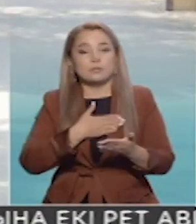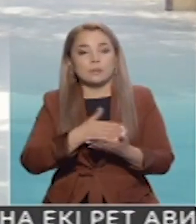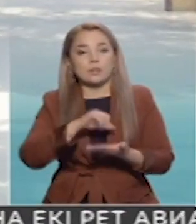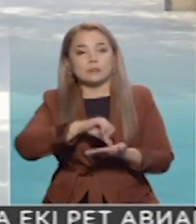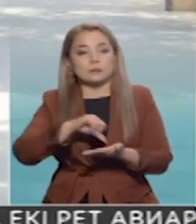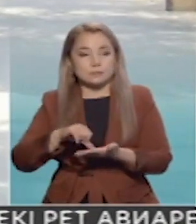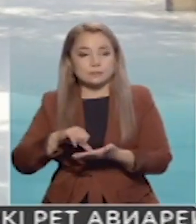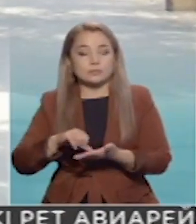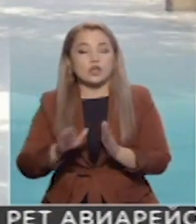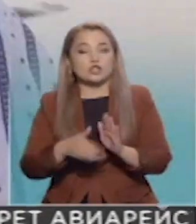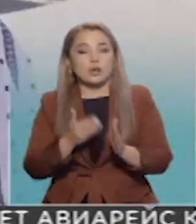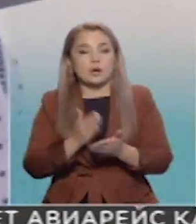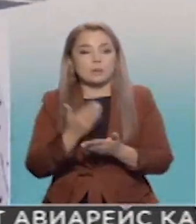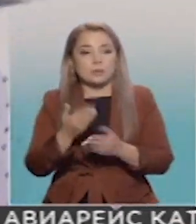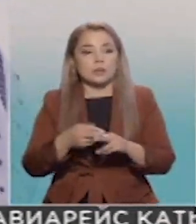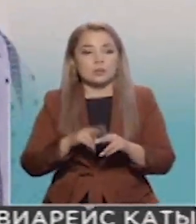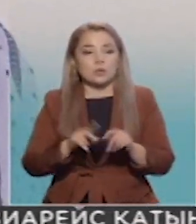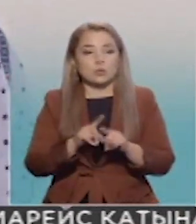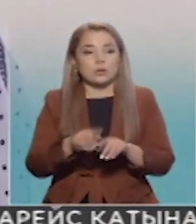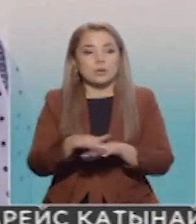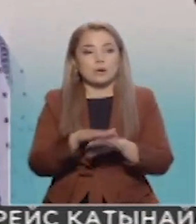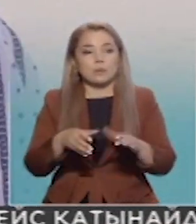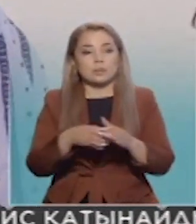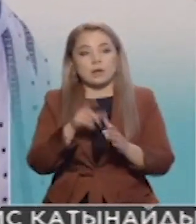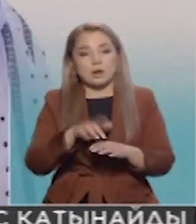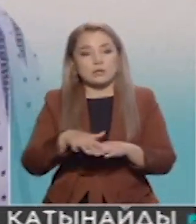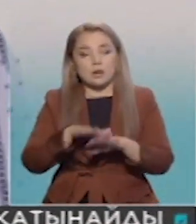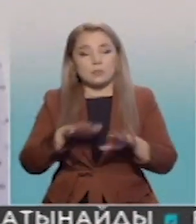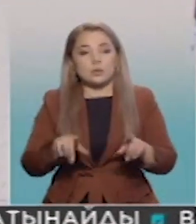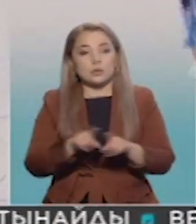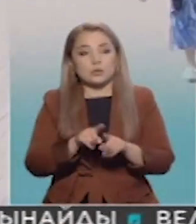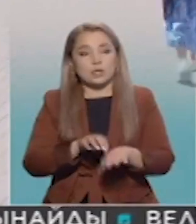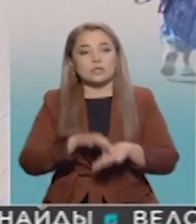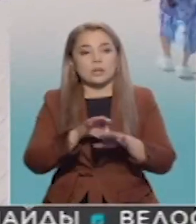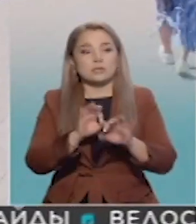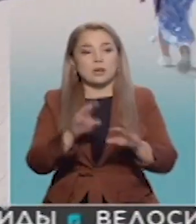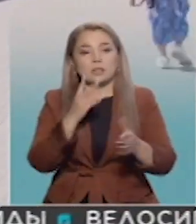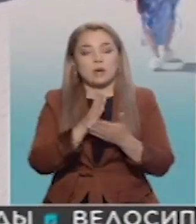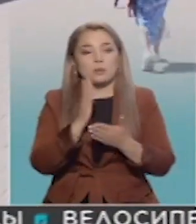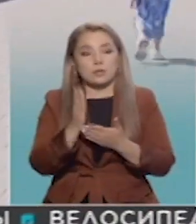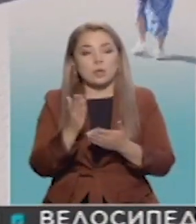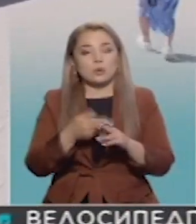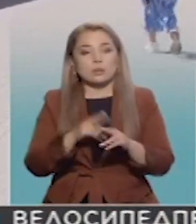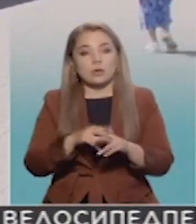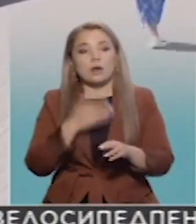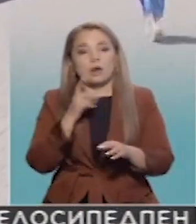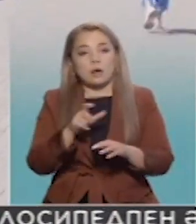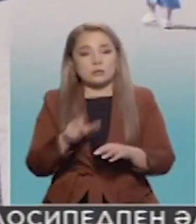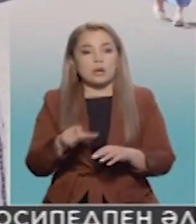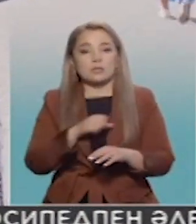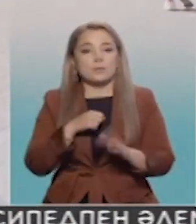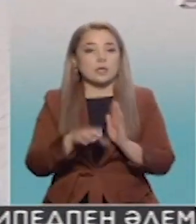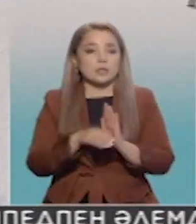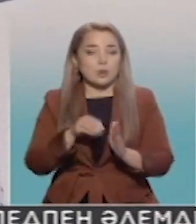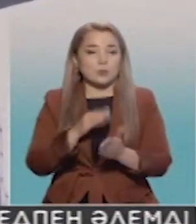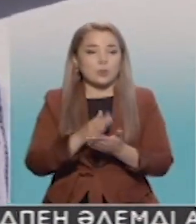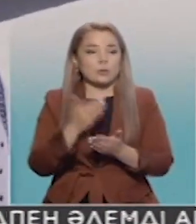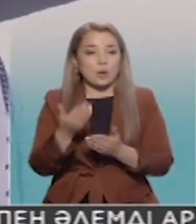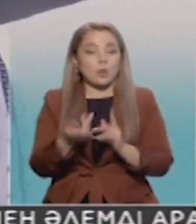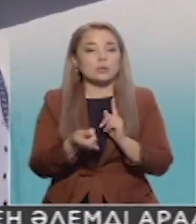білдіруге шақырамын. Осындай өзгертулер біздің халыққа қажет деп ойлаймын. Өйткені бұл халықтың таңдауы. Және де